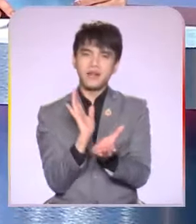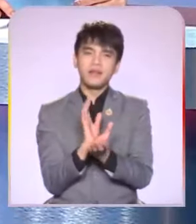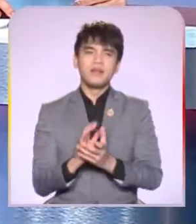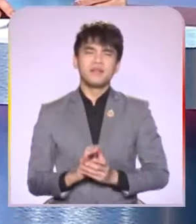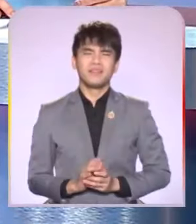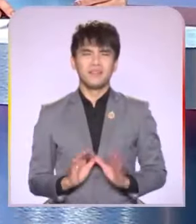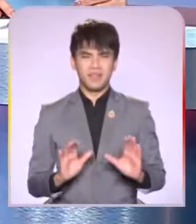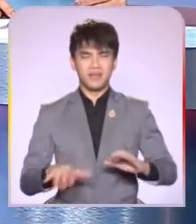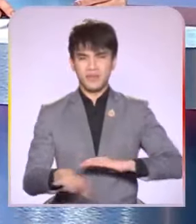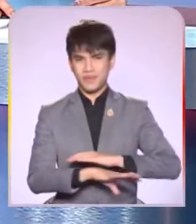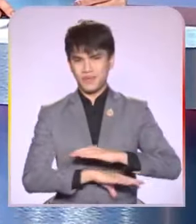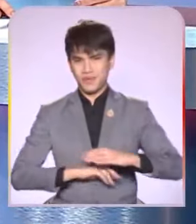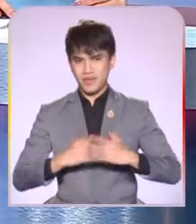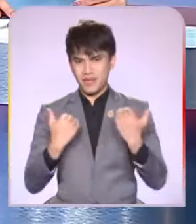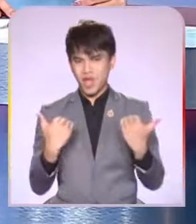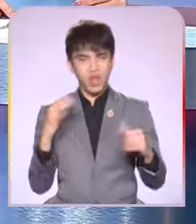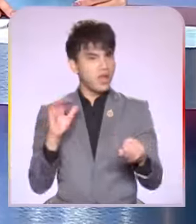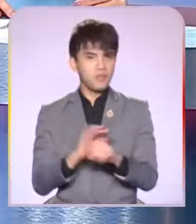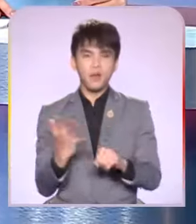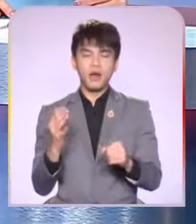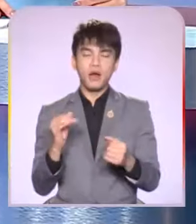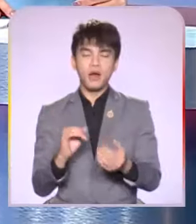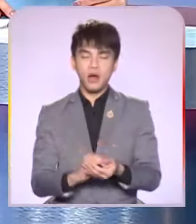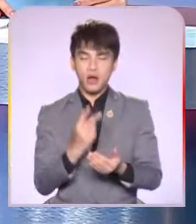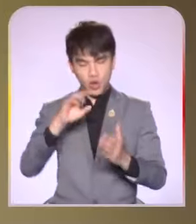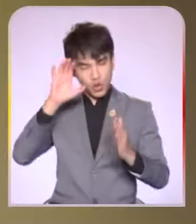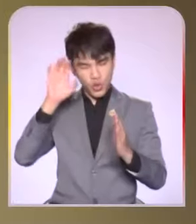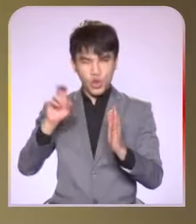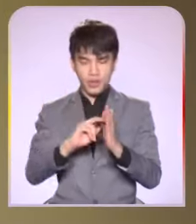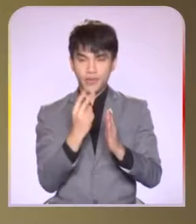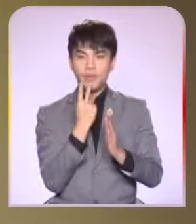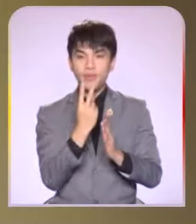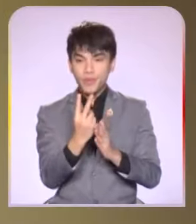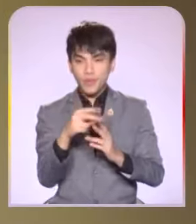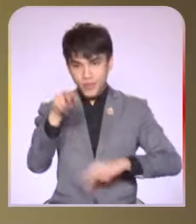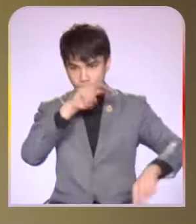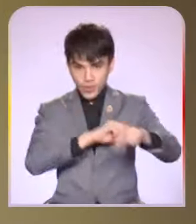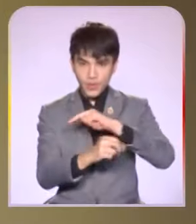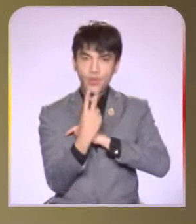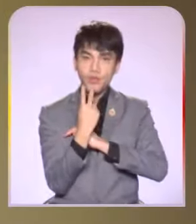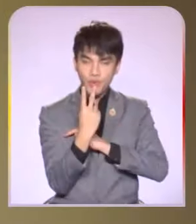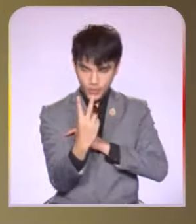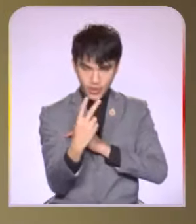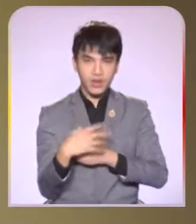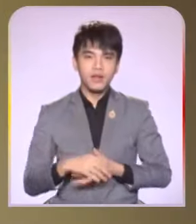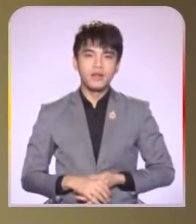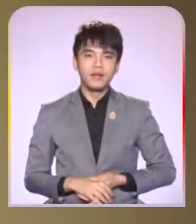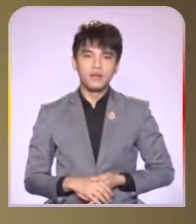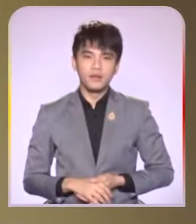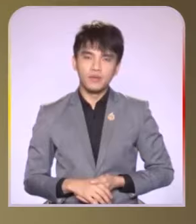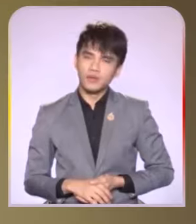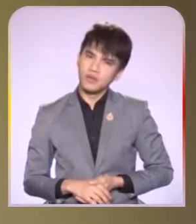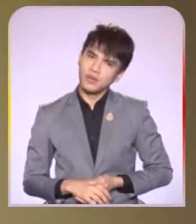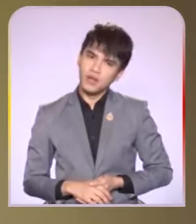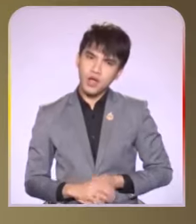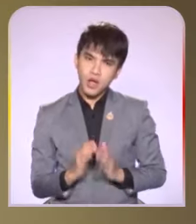านี่หลักฐานมันยังไม่เพียงพอดูภาพวงจรปิดแล้วก็ไล่ตามไปถึงบ้านนะ นี ่